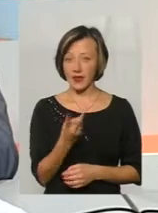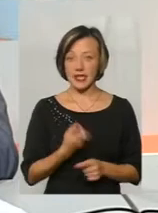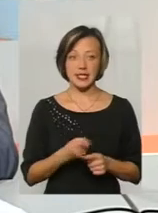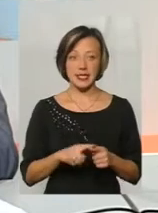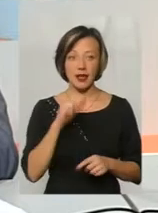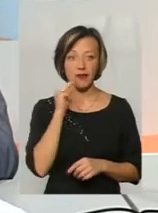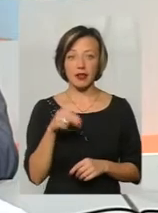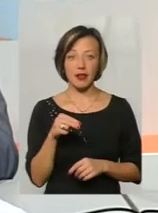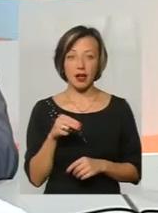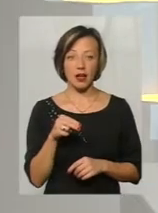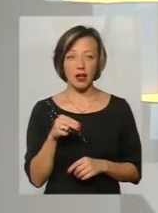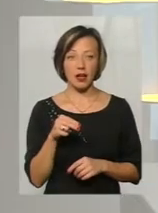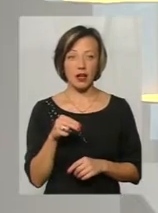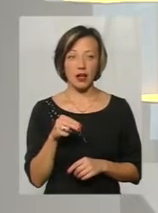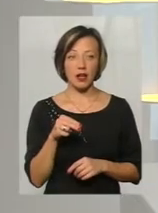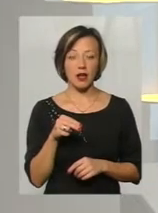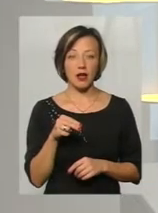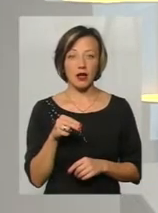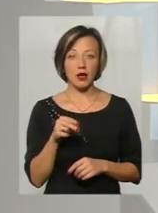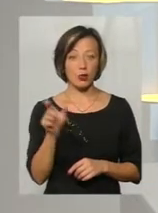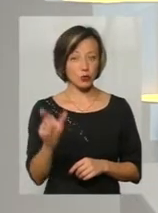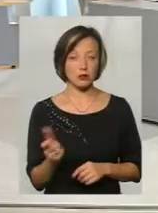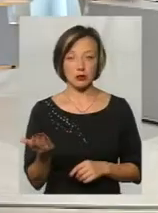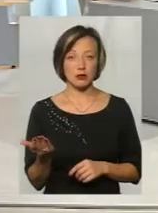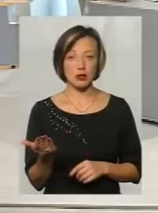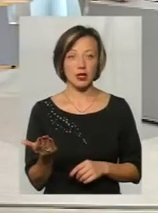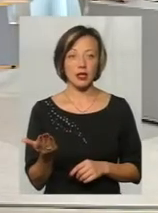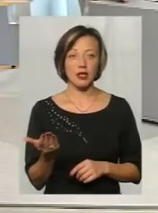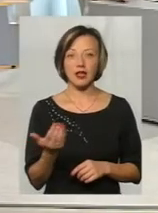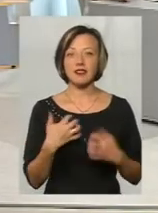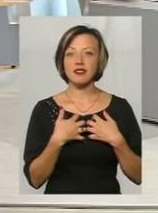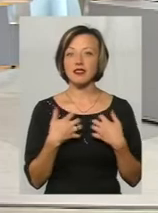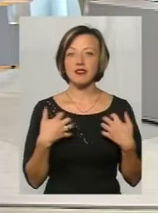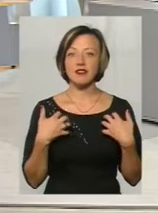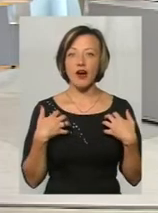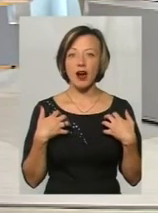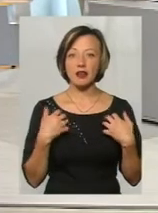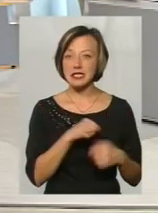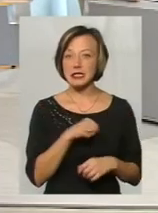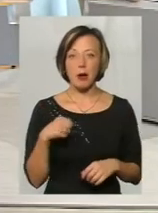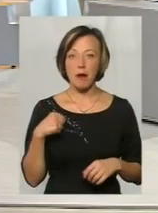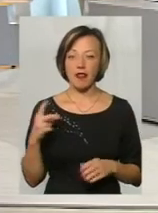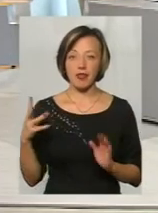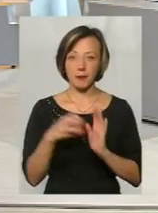вина людини. Розумієте, тварина але, сама не кинеться. Немає доказової бази. Як про це вроджена